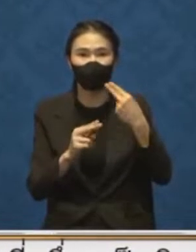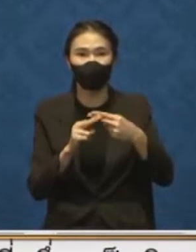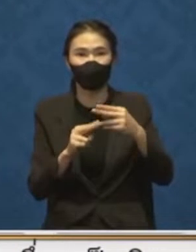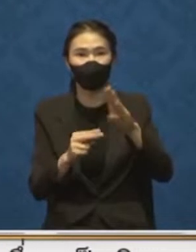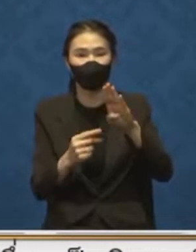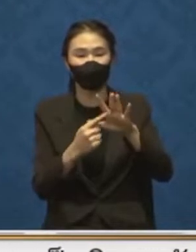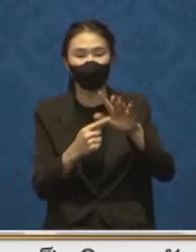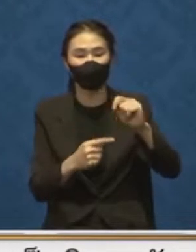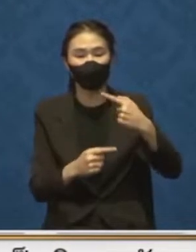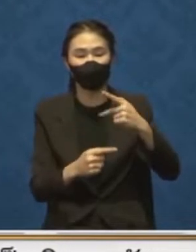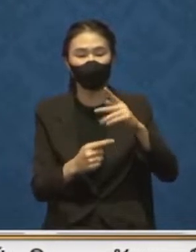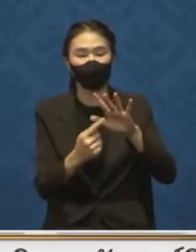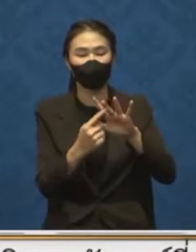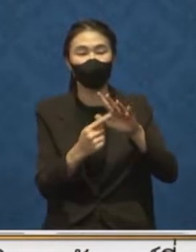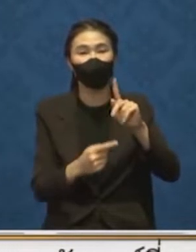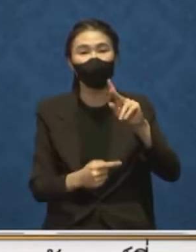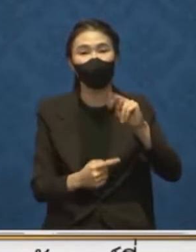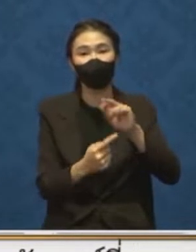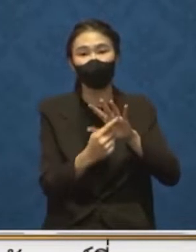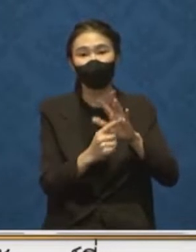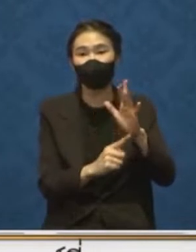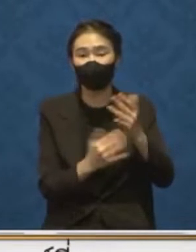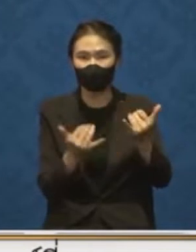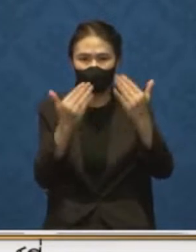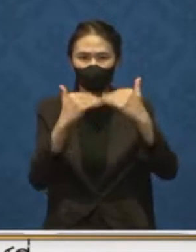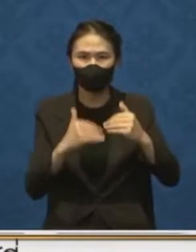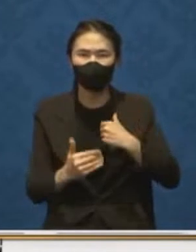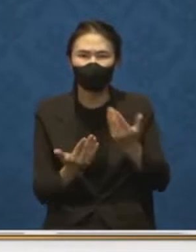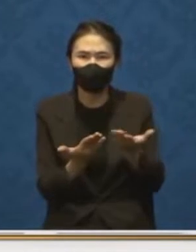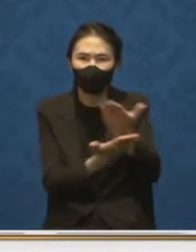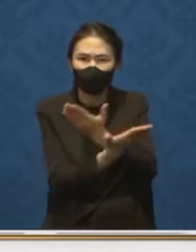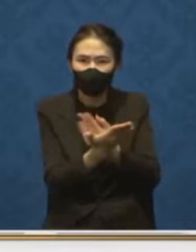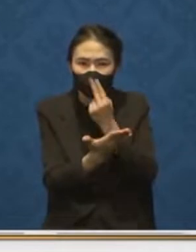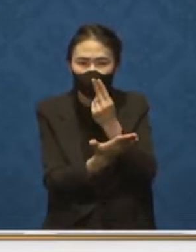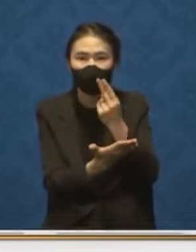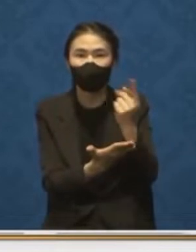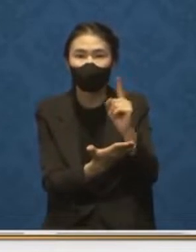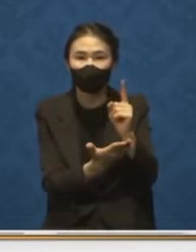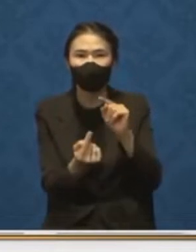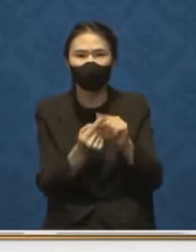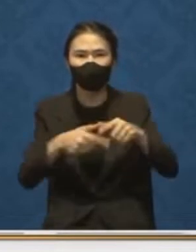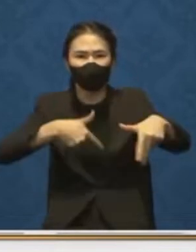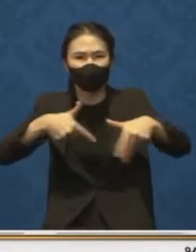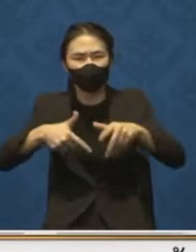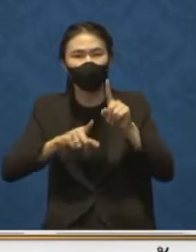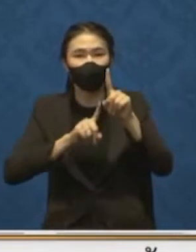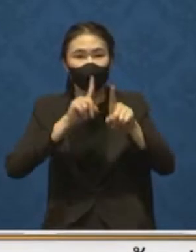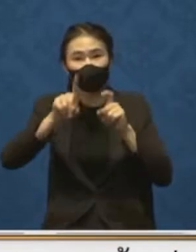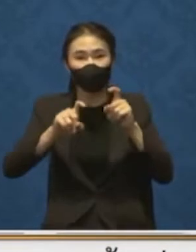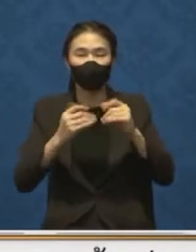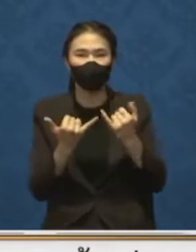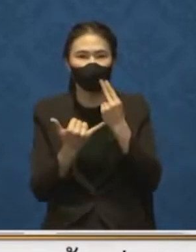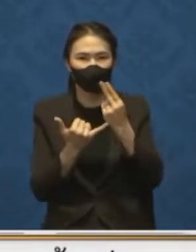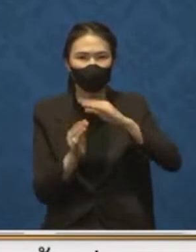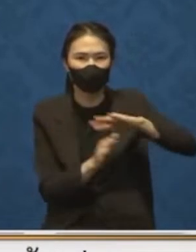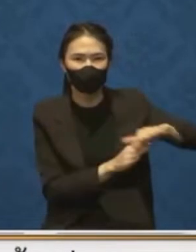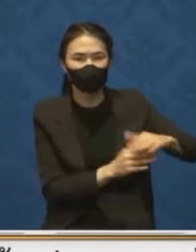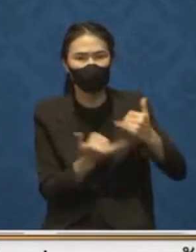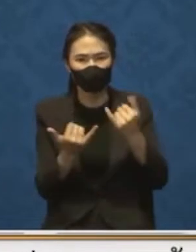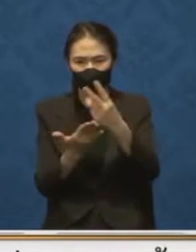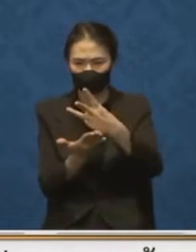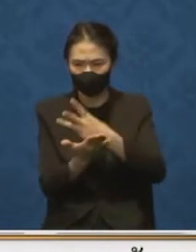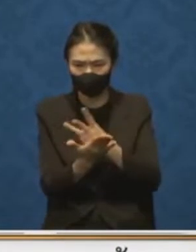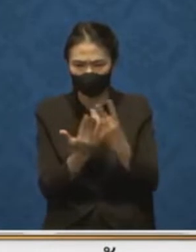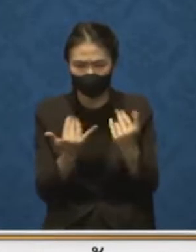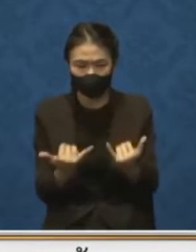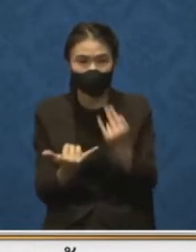ตหารือก่อนเพื่อนๆจะอภิปรายในวาระบำนาญพื้นฐานประชาชนตรงนี้สักเล็กน้อยครับท่านประธานครับเนื่องจากว่าวาระนี้เนี่ยเป็น